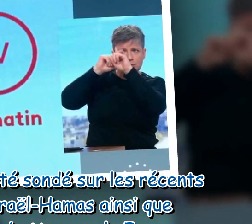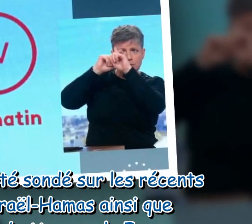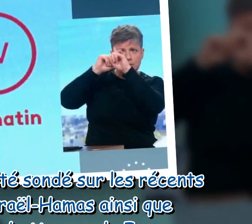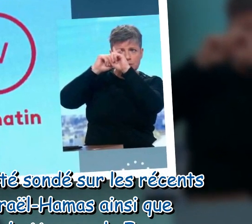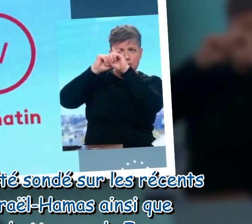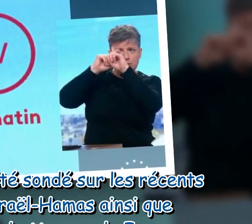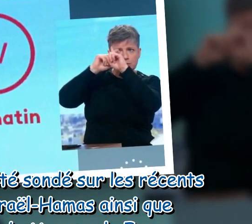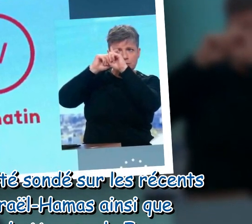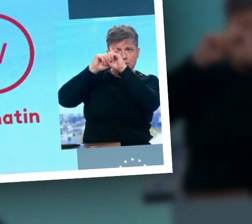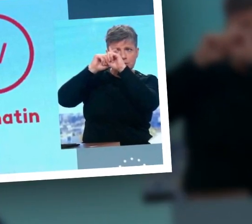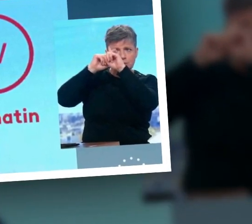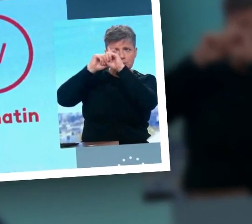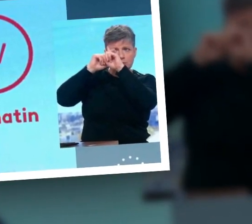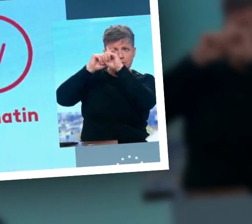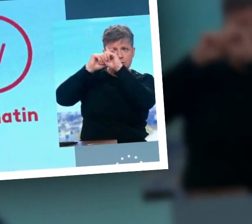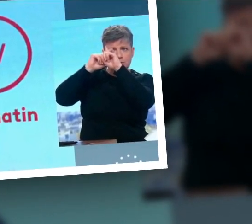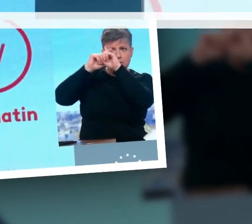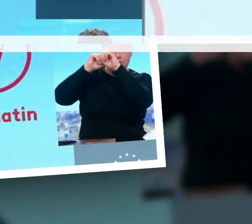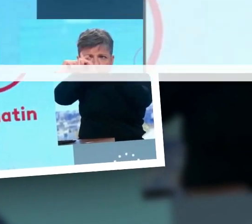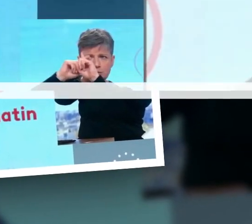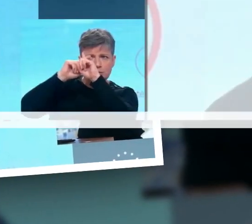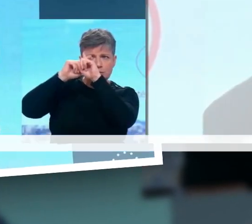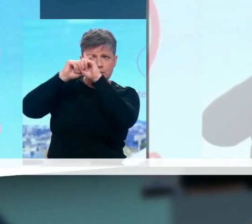s'est abattue sur la France.